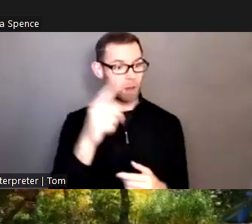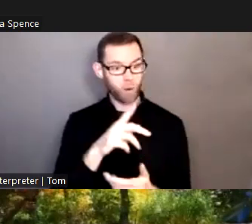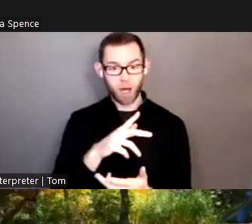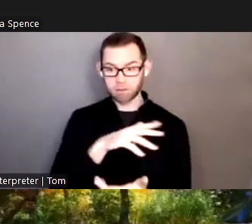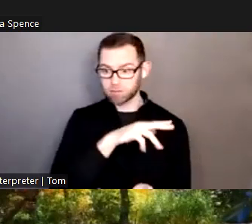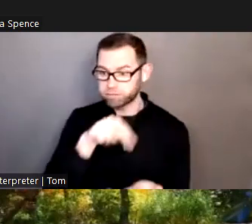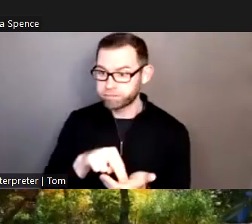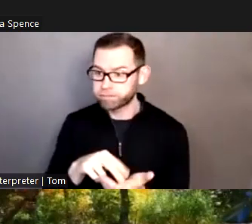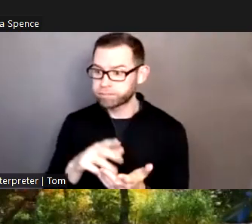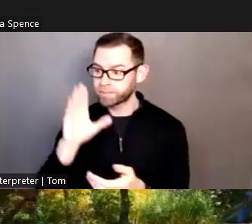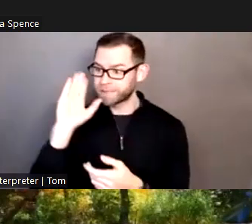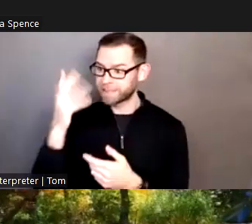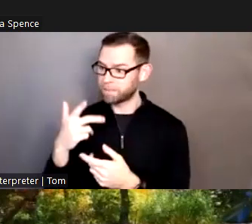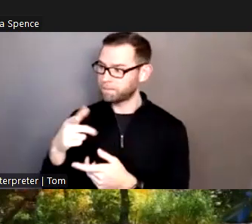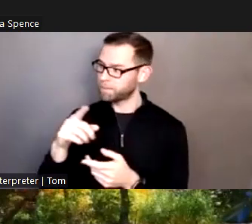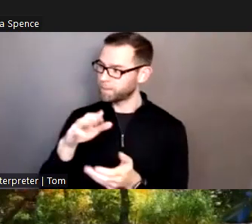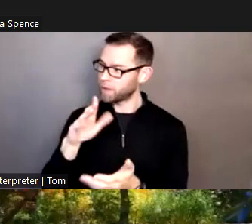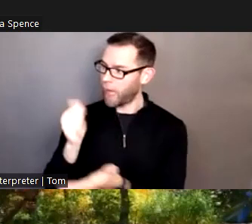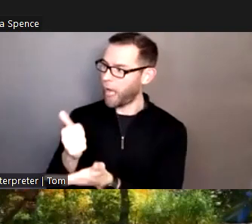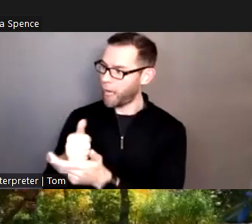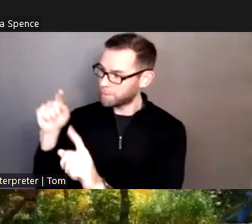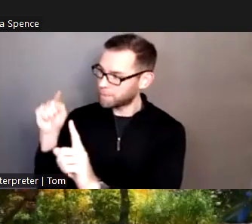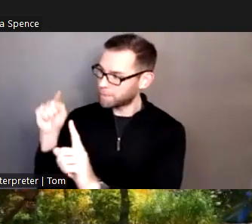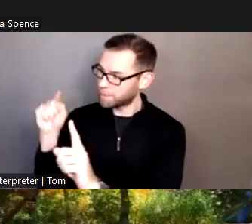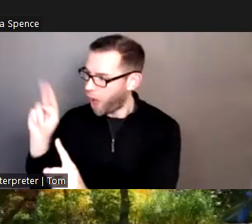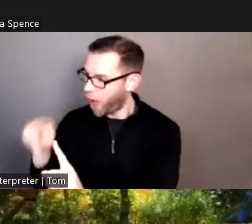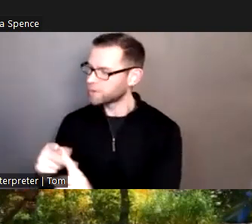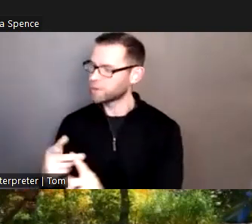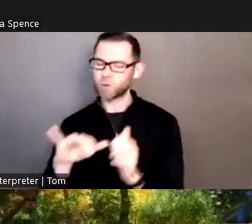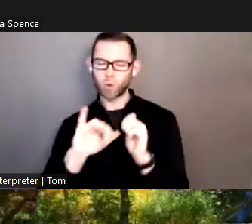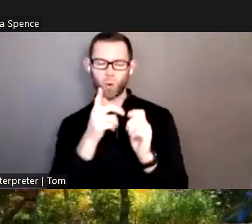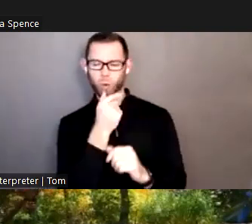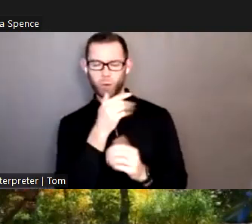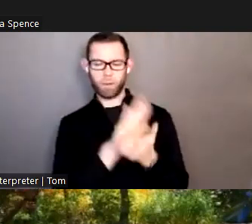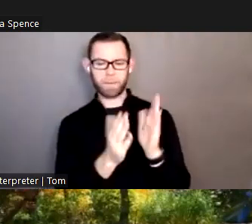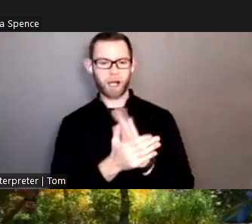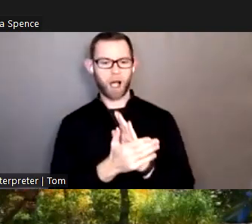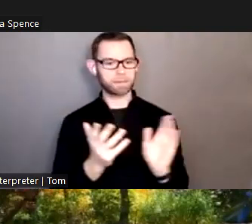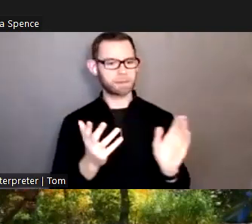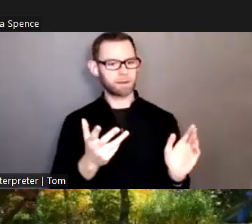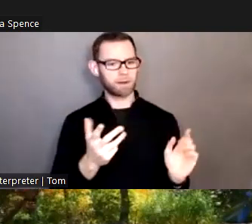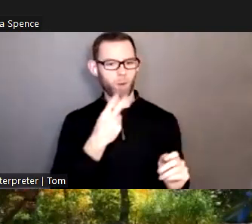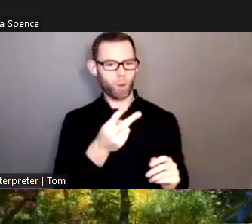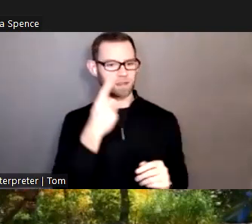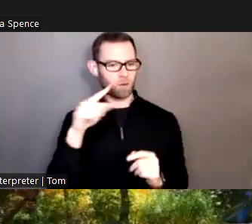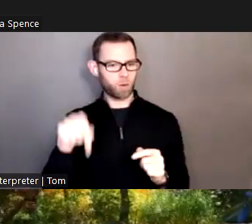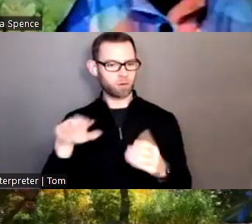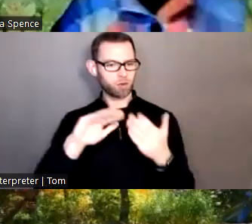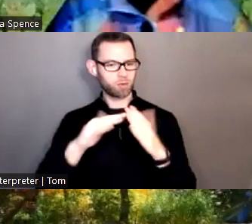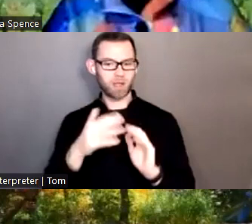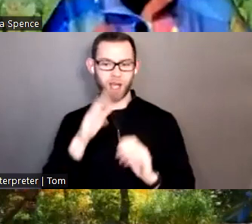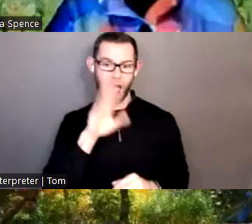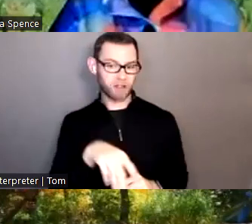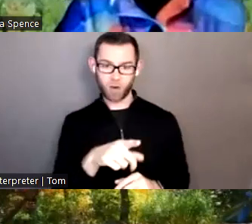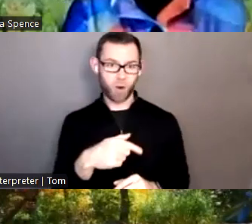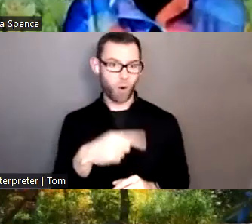Who becomes the voice qui est-ce for qui these vient communities? voir communauté comme chaque Because I know communauté what qui it's parle en like. langue I mean, différente one person stands up